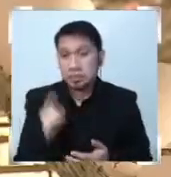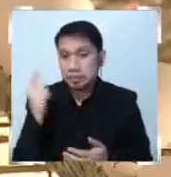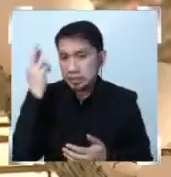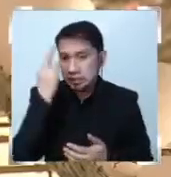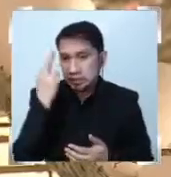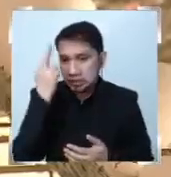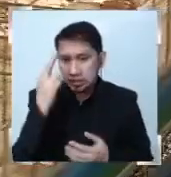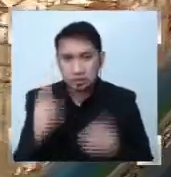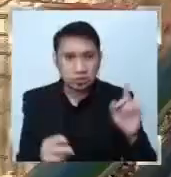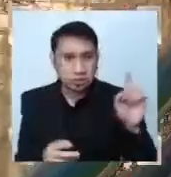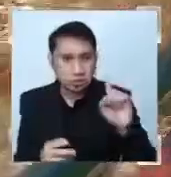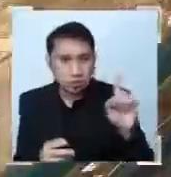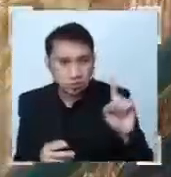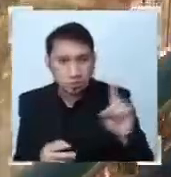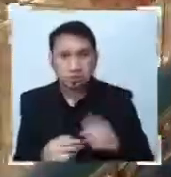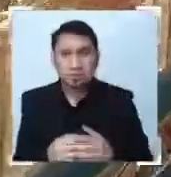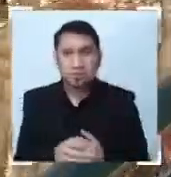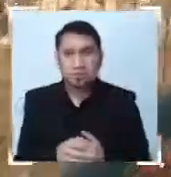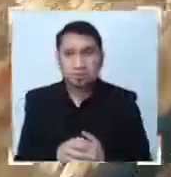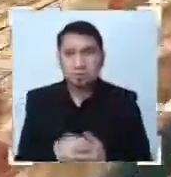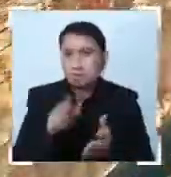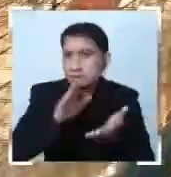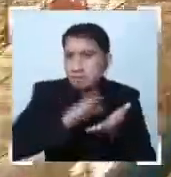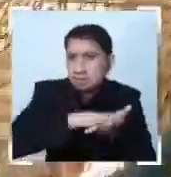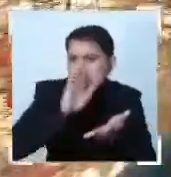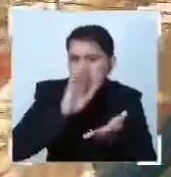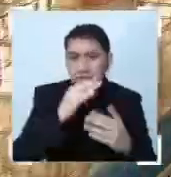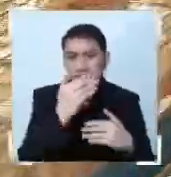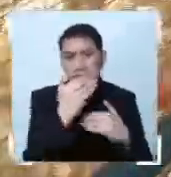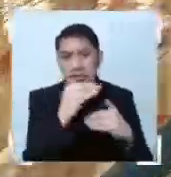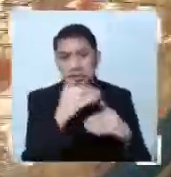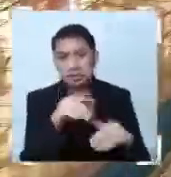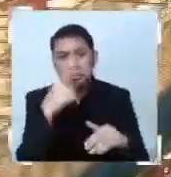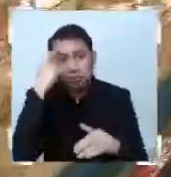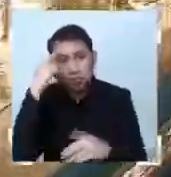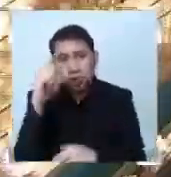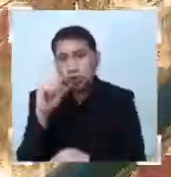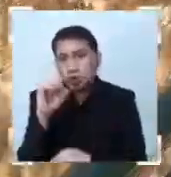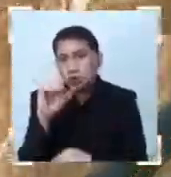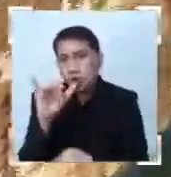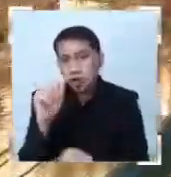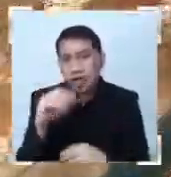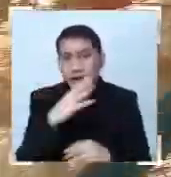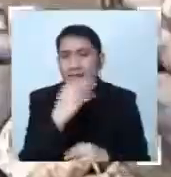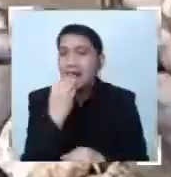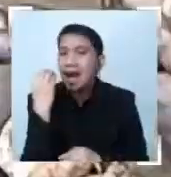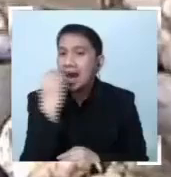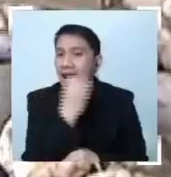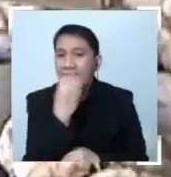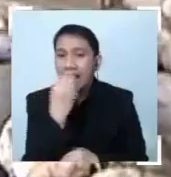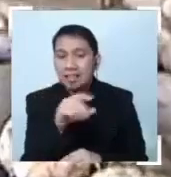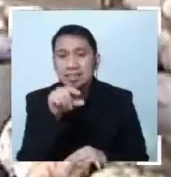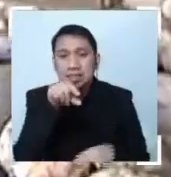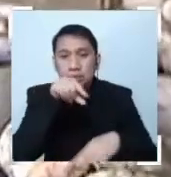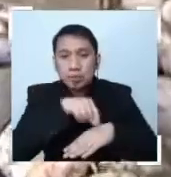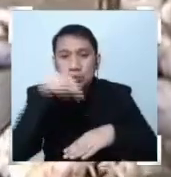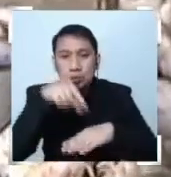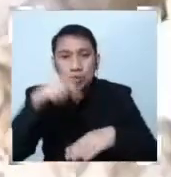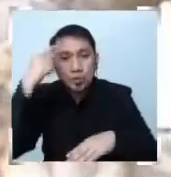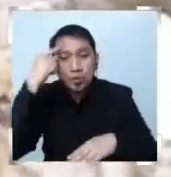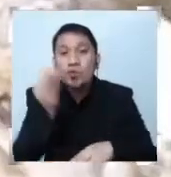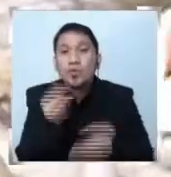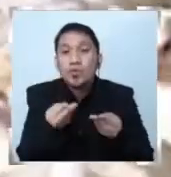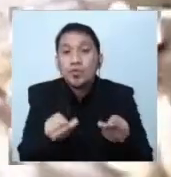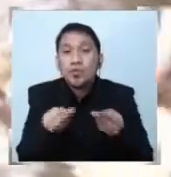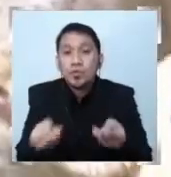Board Association, mahal at limitado ang supply ng soya beans at mais na patukas sa mga manok. Yung